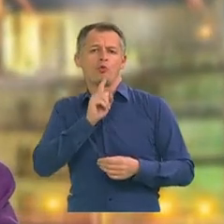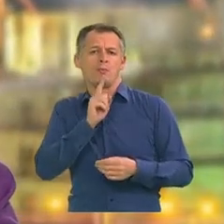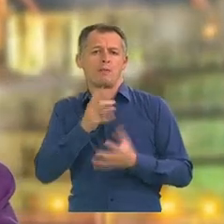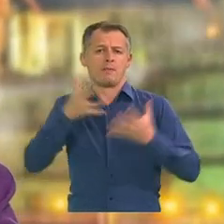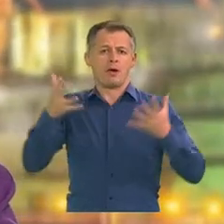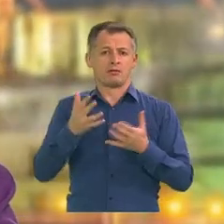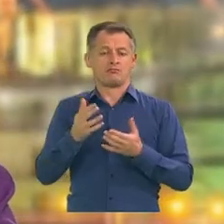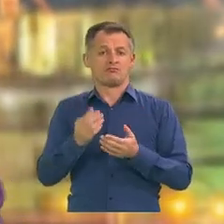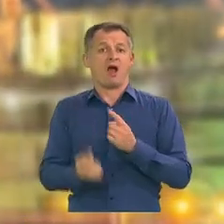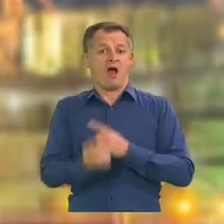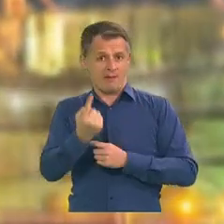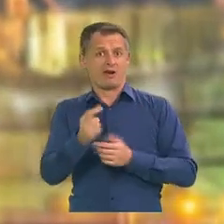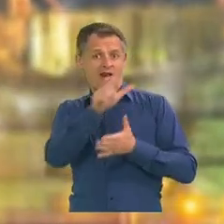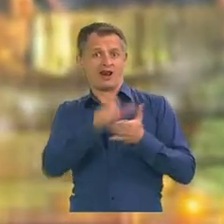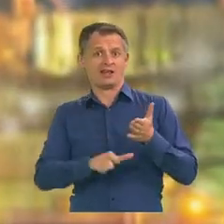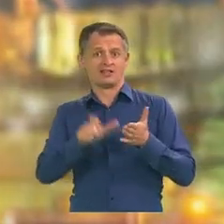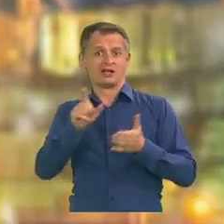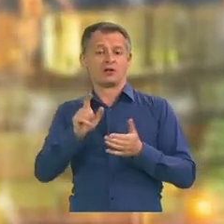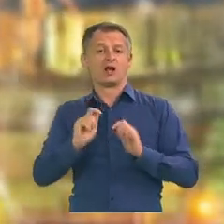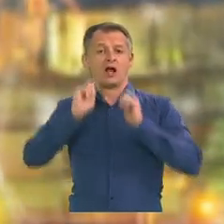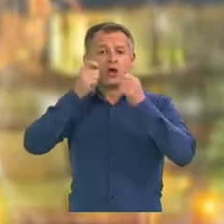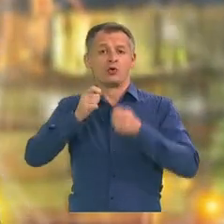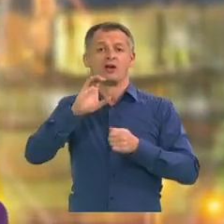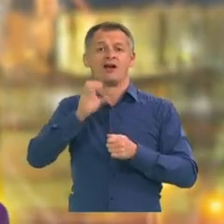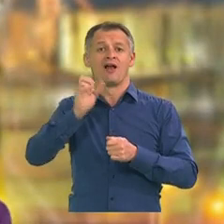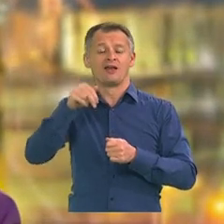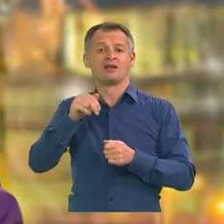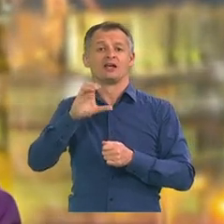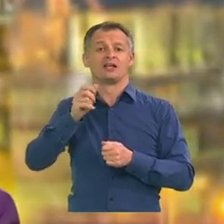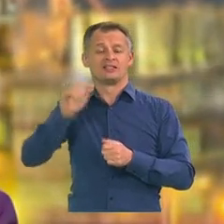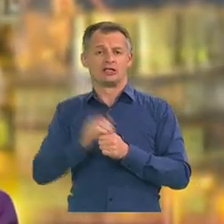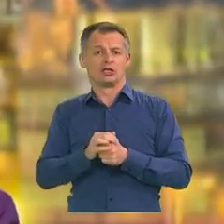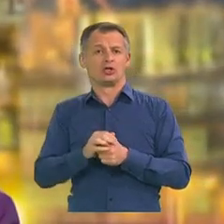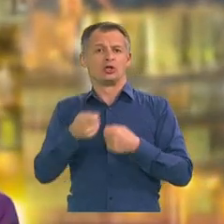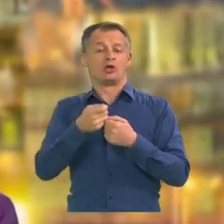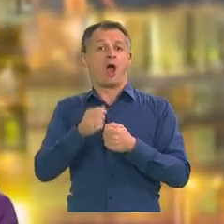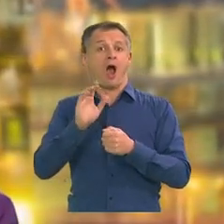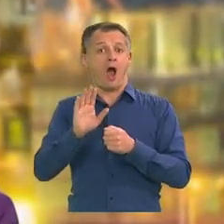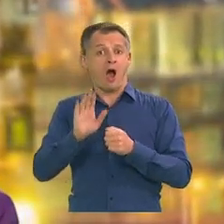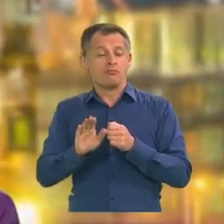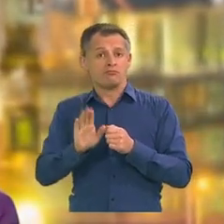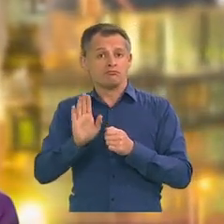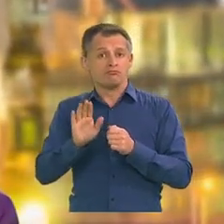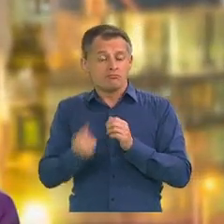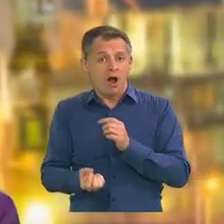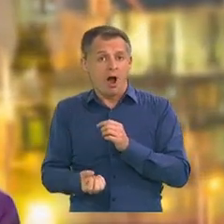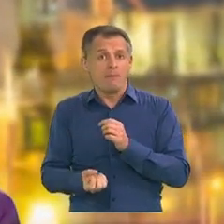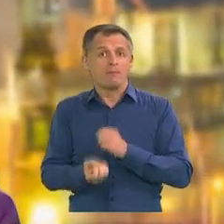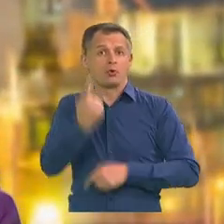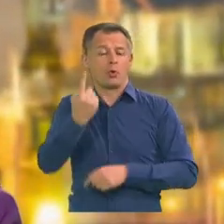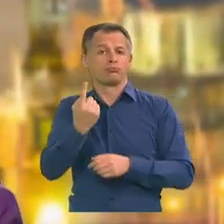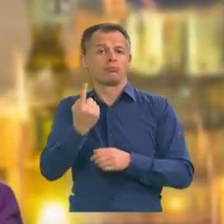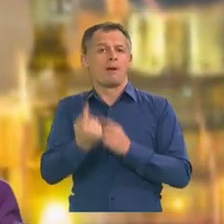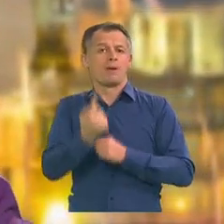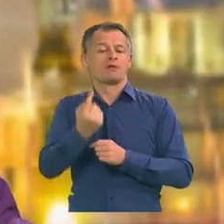fostul călugăr Cristi Călin, cel care a făcut toate dezvăluirile de până acum. Apar și noi acuzații, iar vizați sunt capii bisericii